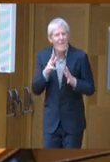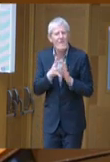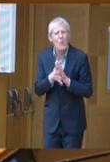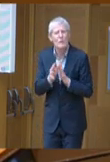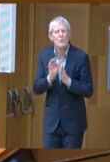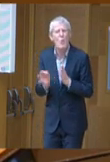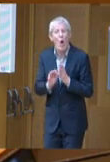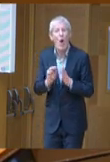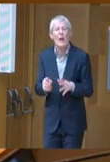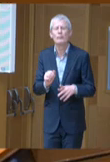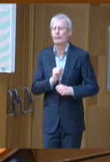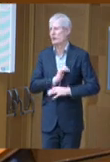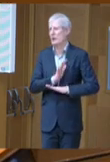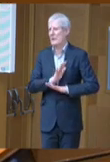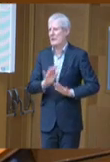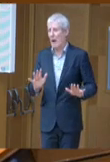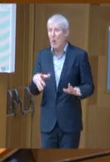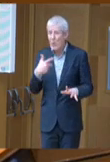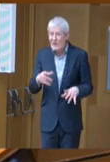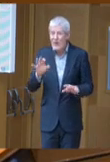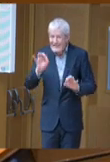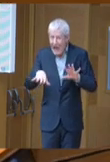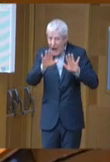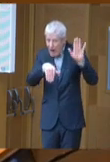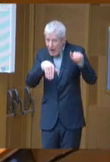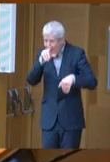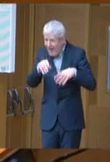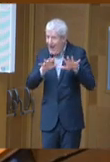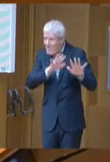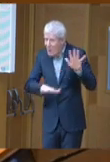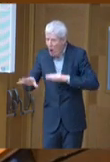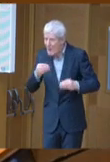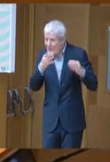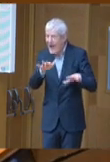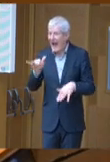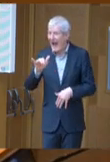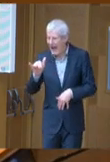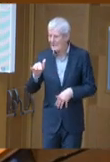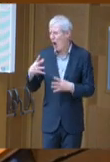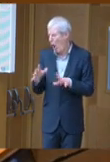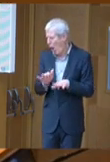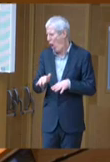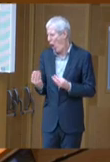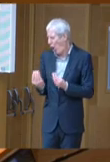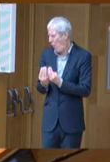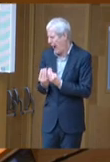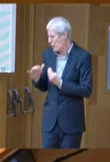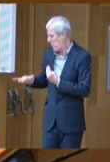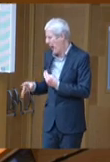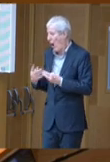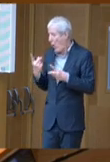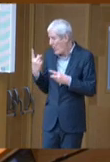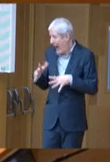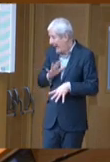perché se inculcheremo in quelle persone, in quei ragazzi, in quelle ragazze, che il compagno di banco è una risorsa a cui appoggiarsi